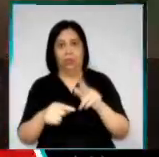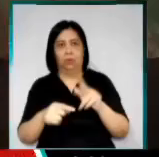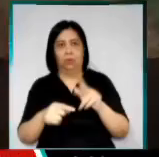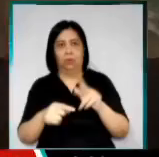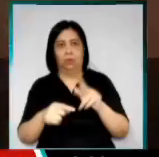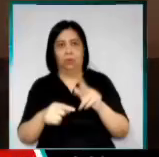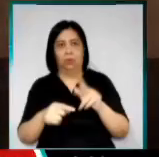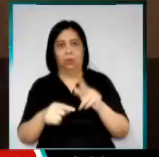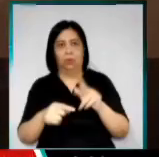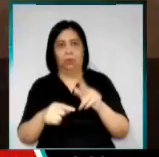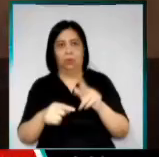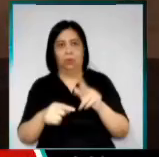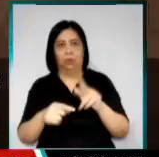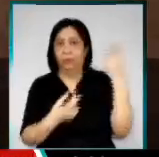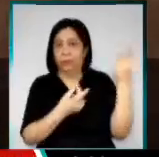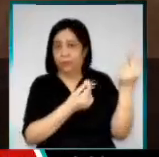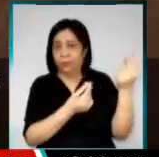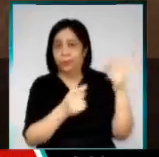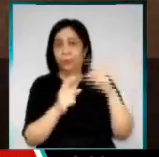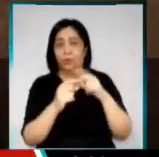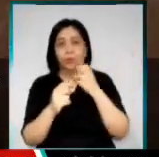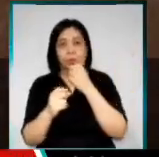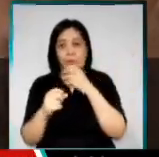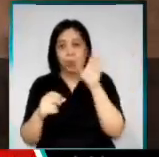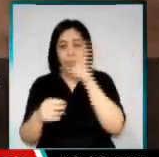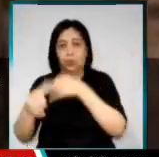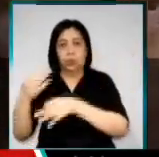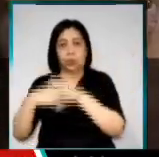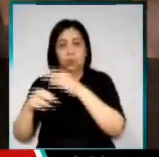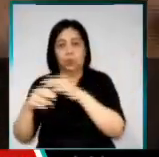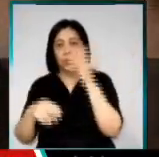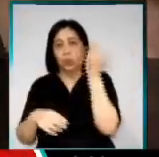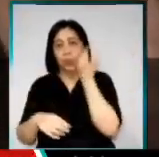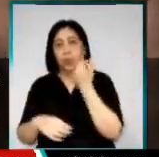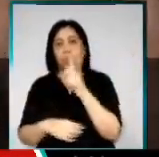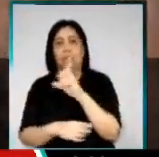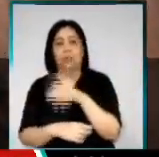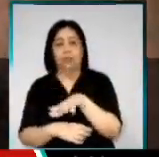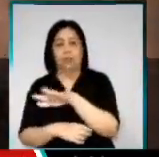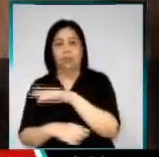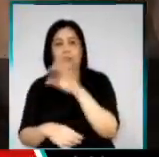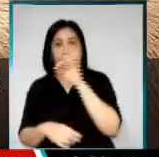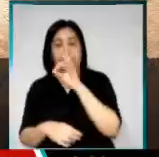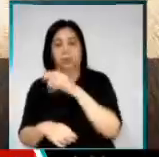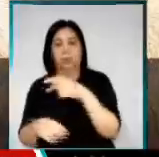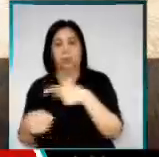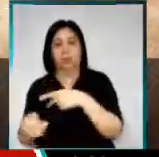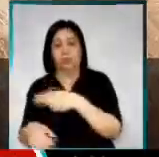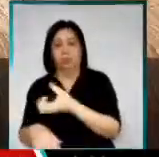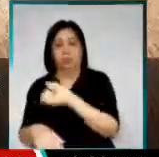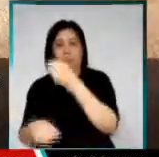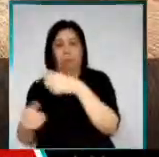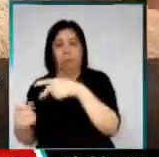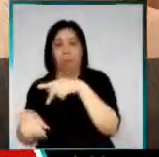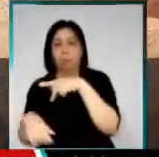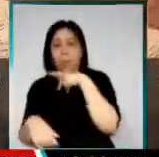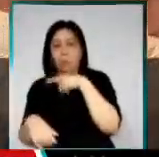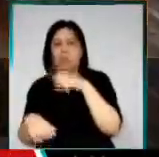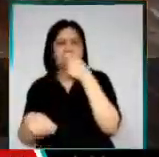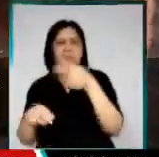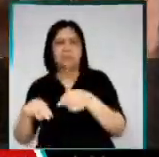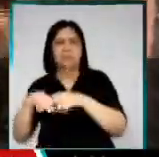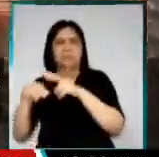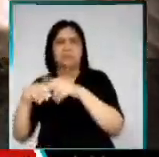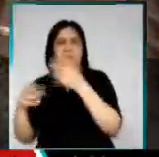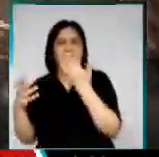ng gobyerno para mapunan ang kakulangan ng local pork. Hindi pa rin kasi tumataas ang supply dahil sa banta ng African swine fever